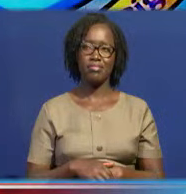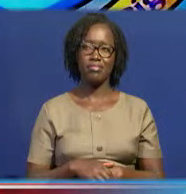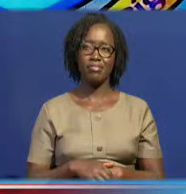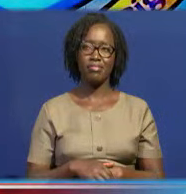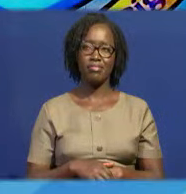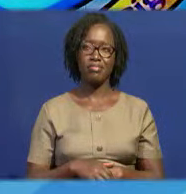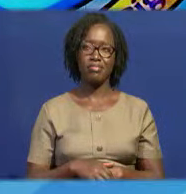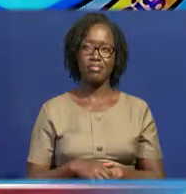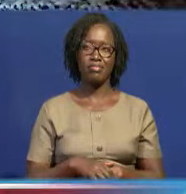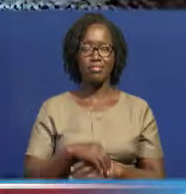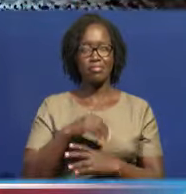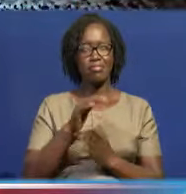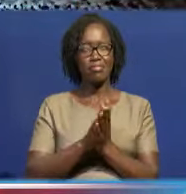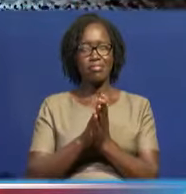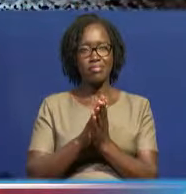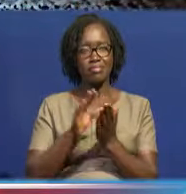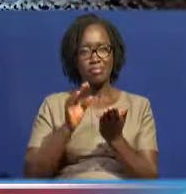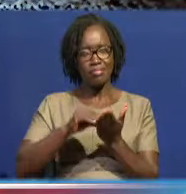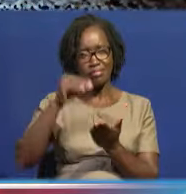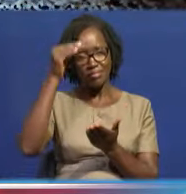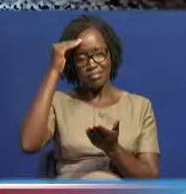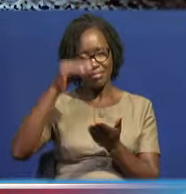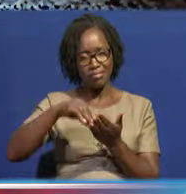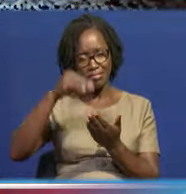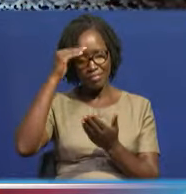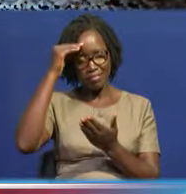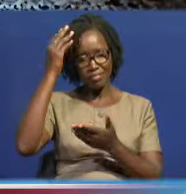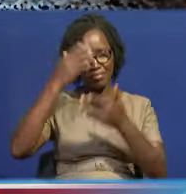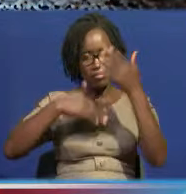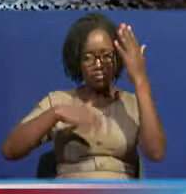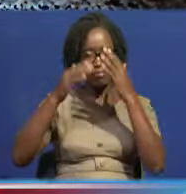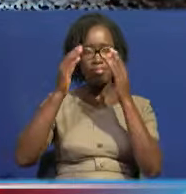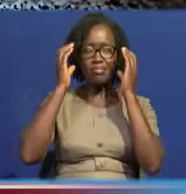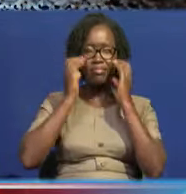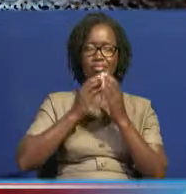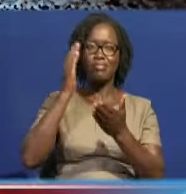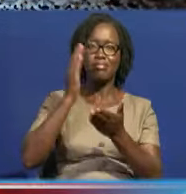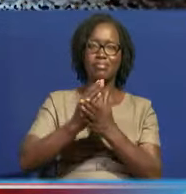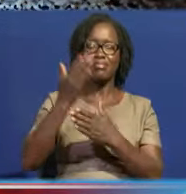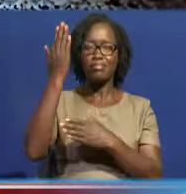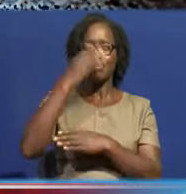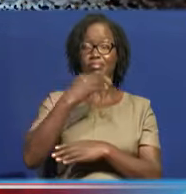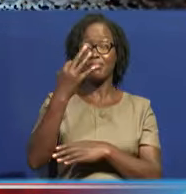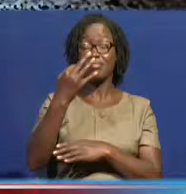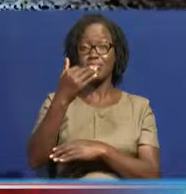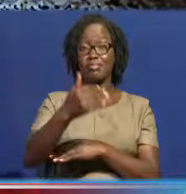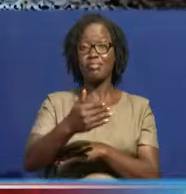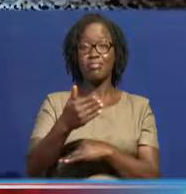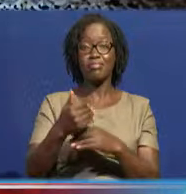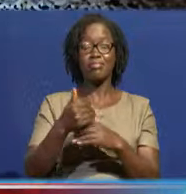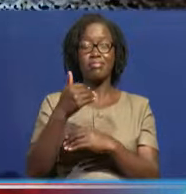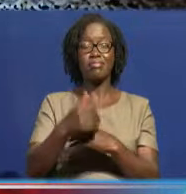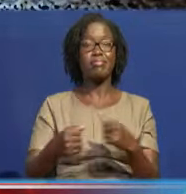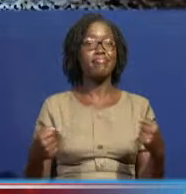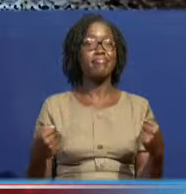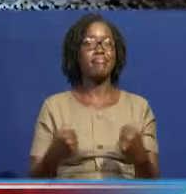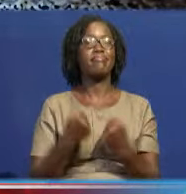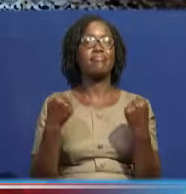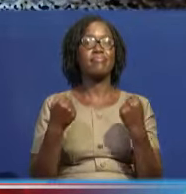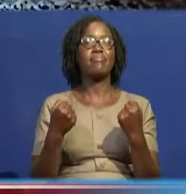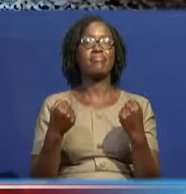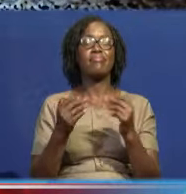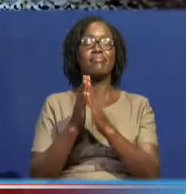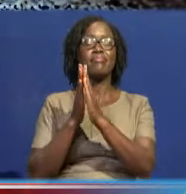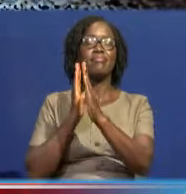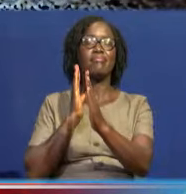Na shughuli za masomo katika chuo kikuu cha Kenyatta zimesitishwa kwa muda wa siku tatu zijazo kufuatia ajali ya barabarani ya jana iliyohusisha